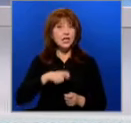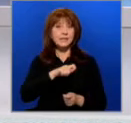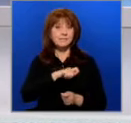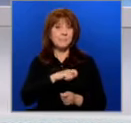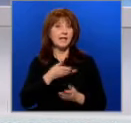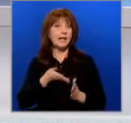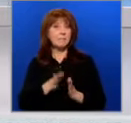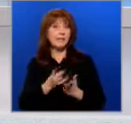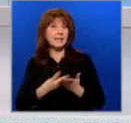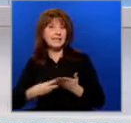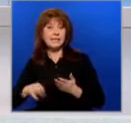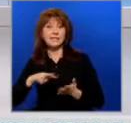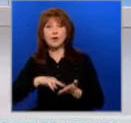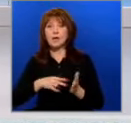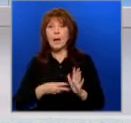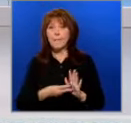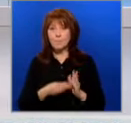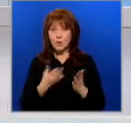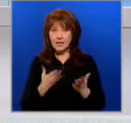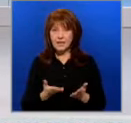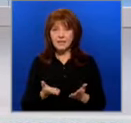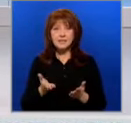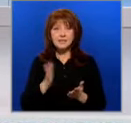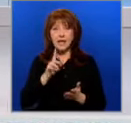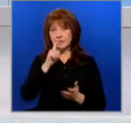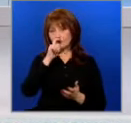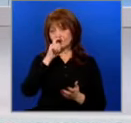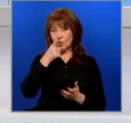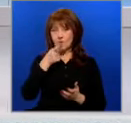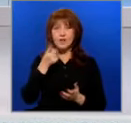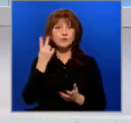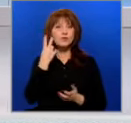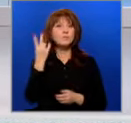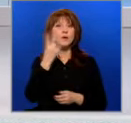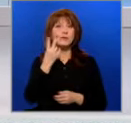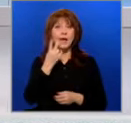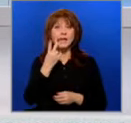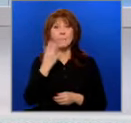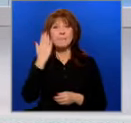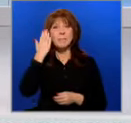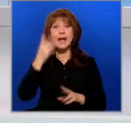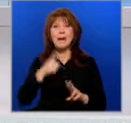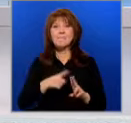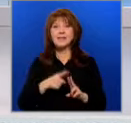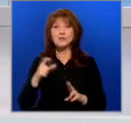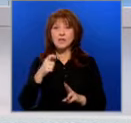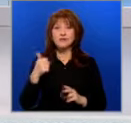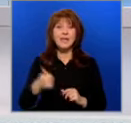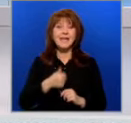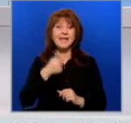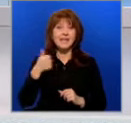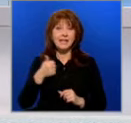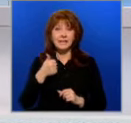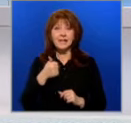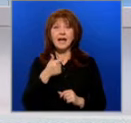Испания е на път да излезе от политическата безизходица с ключово споразумение между премиера Педро Санчес и лидера на каталунските